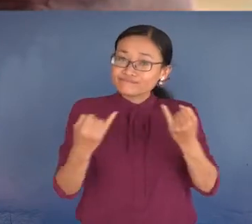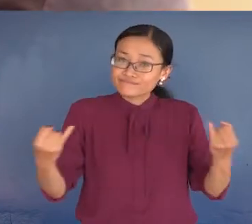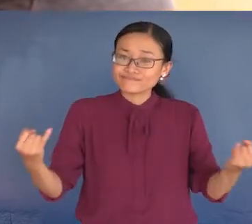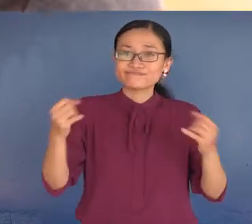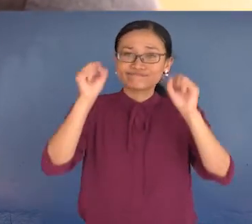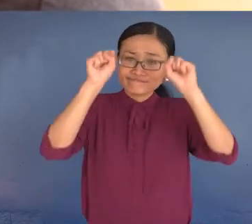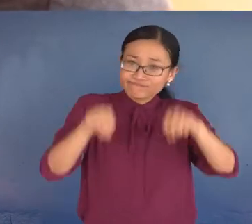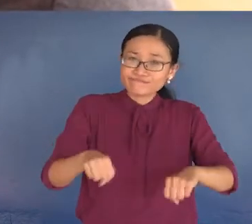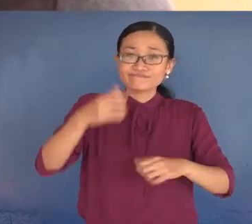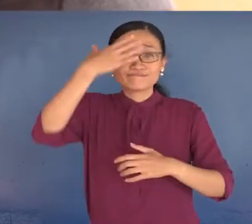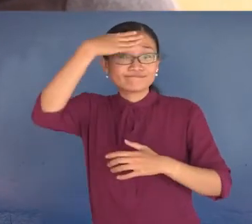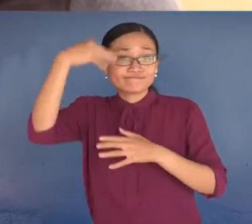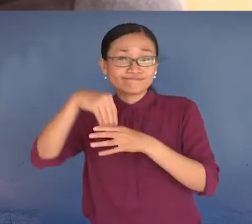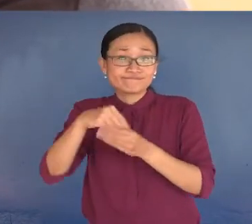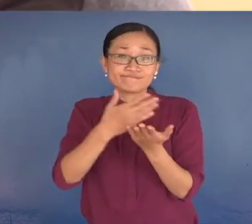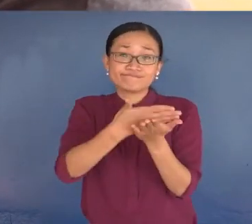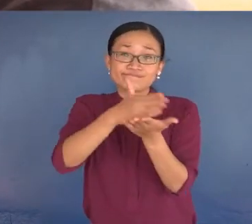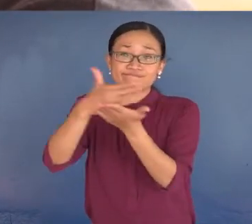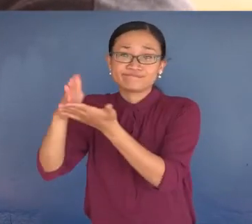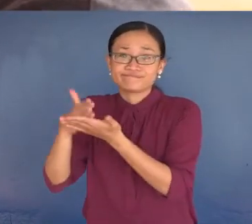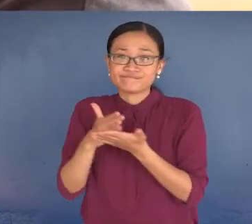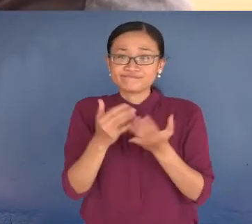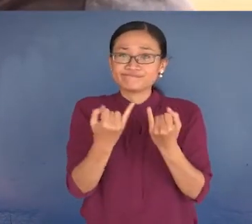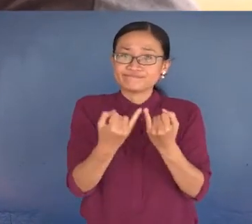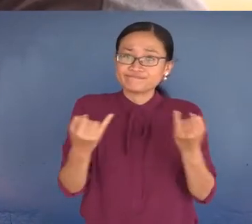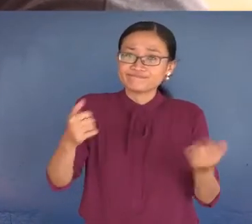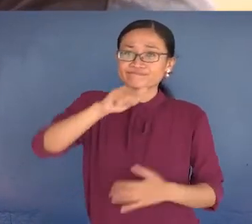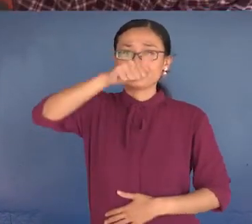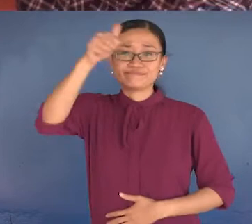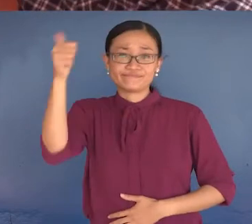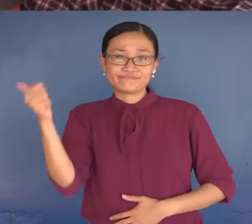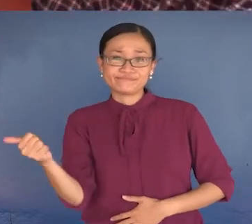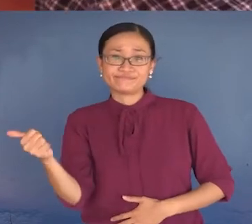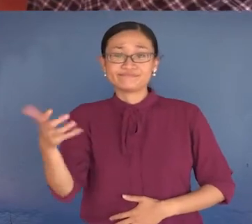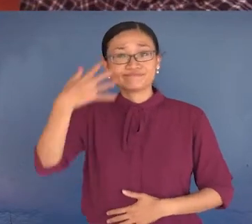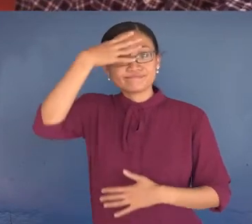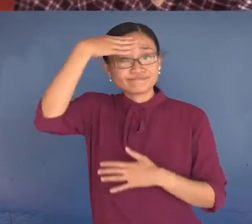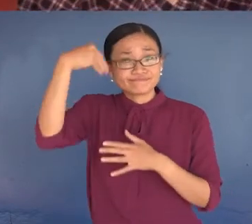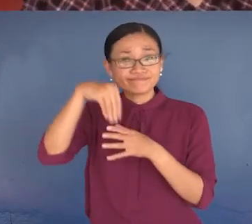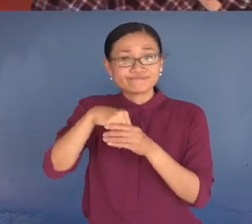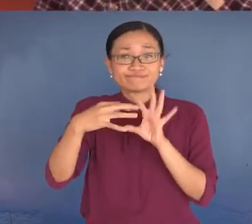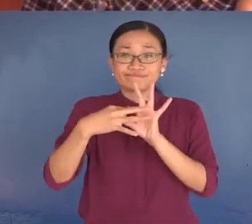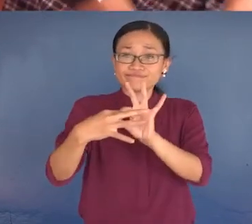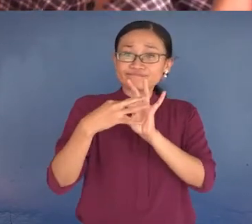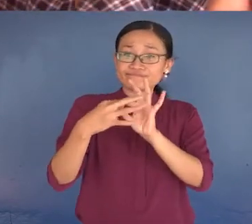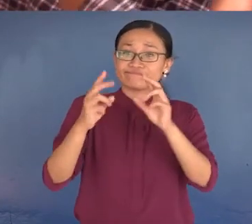ងការទំនាក់ទំនងជាក្រុមហើយគាត់មានការចែករំលែកមិត្តភ័ក្តិរបស់គាត់ក្នុងថ្នាក់ហើយ